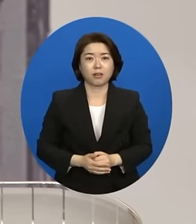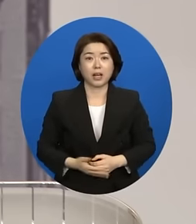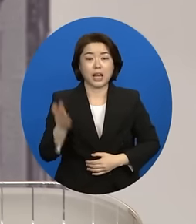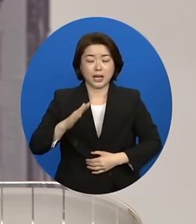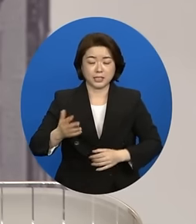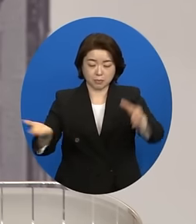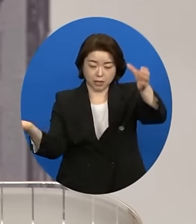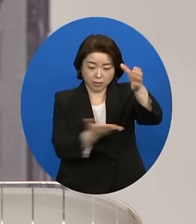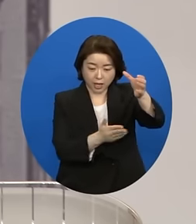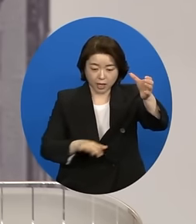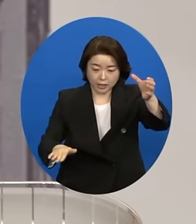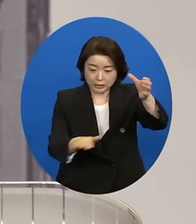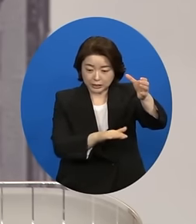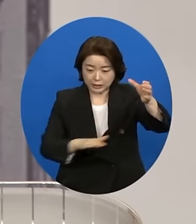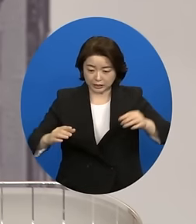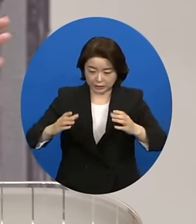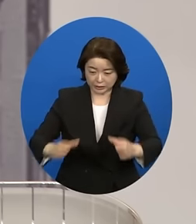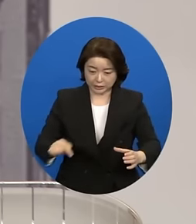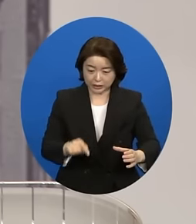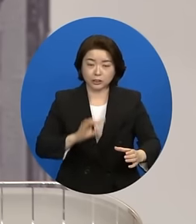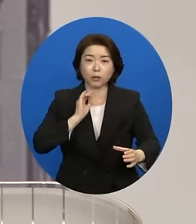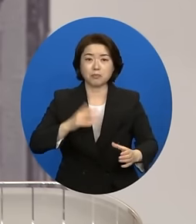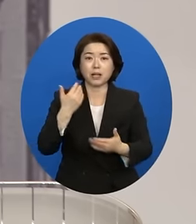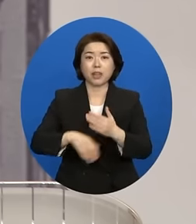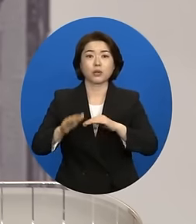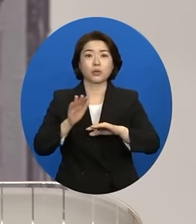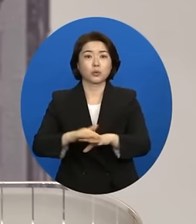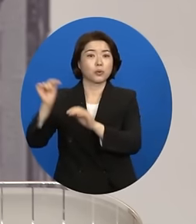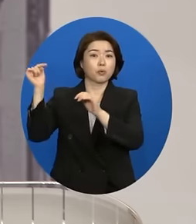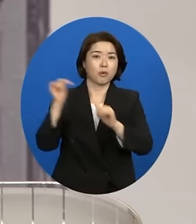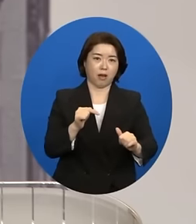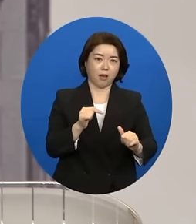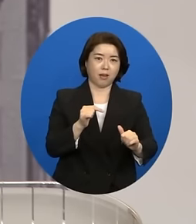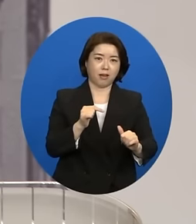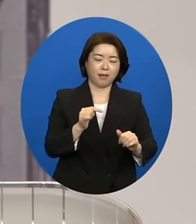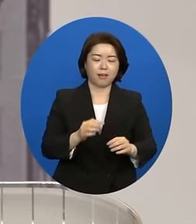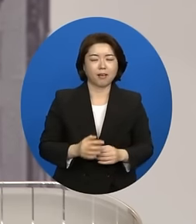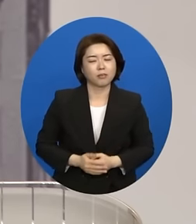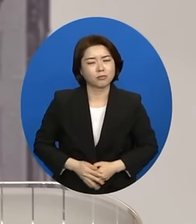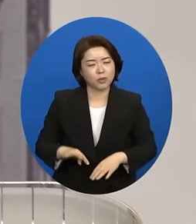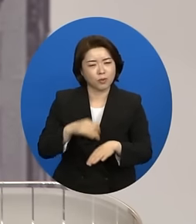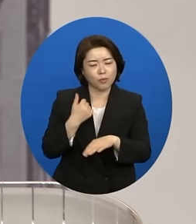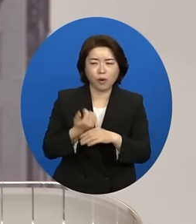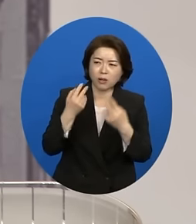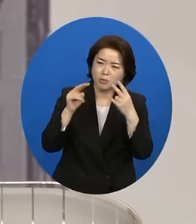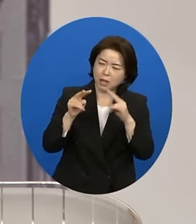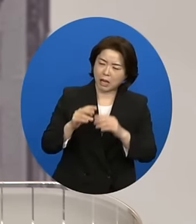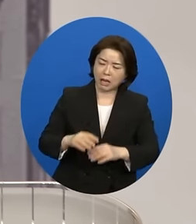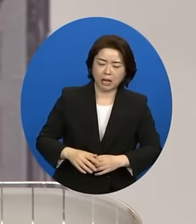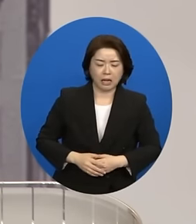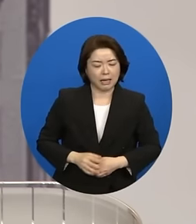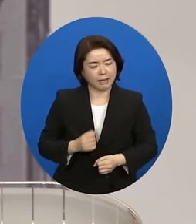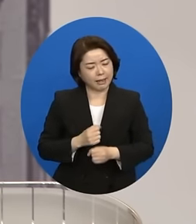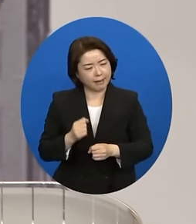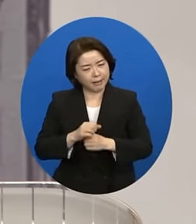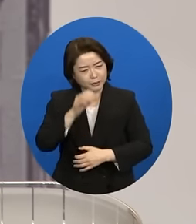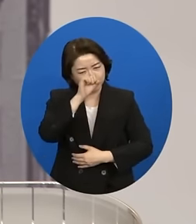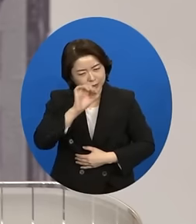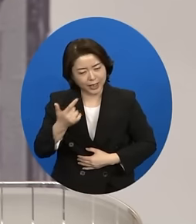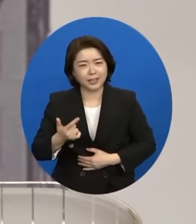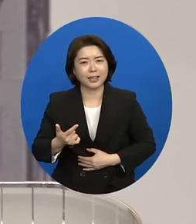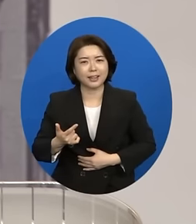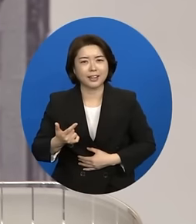구루터기만 남겨둬라. 뭐 대략 이런 꿈입니다. 왕이 딱 보니까 벌써 좋지가 않아요. 그래서